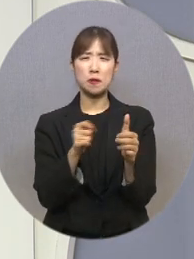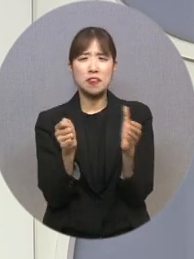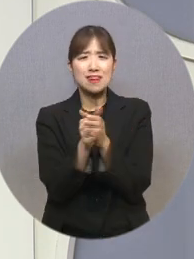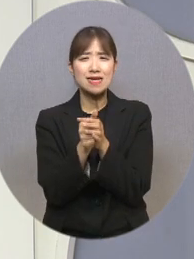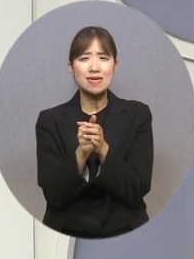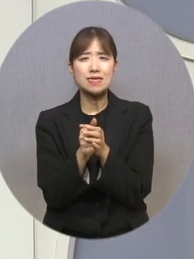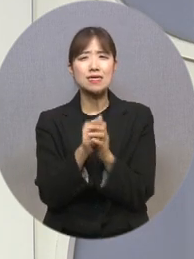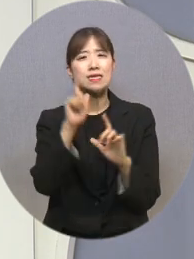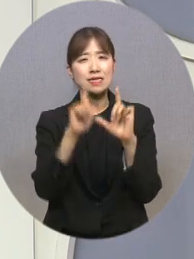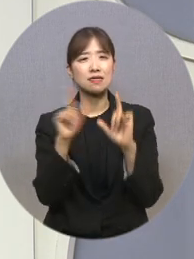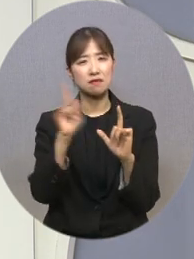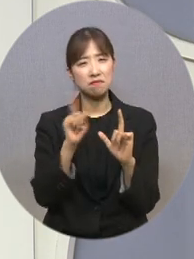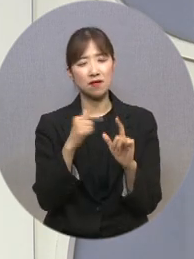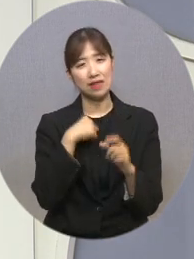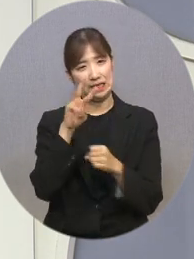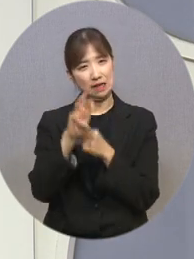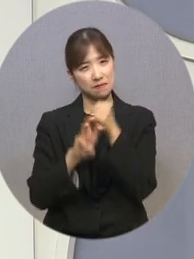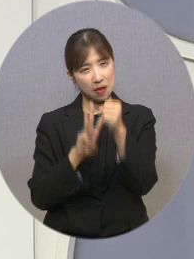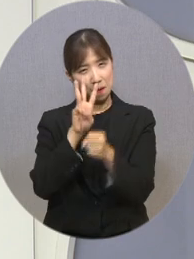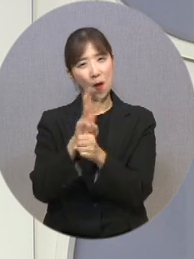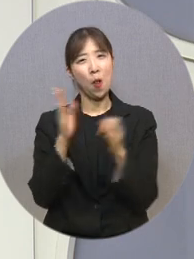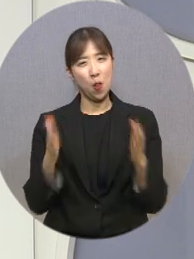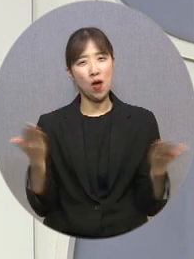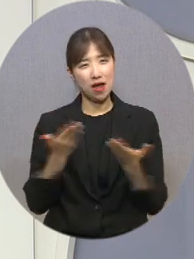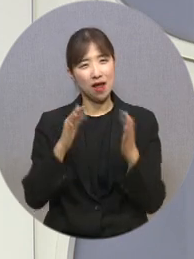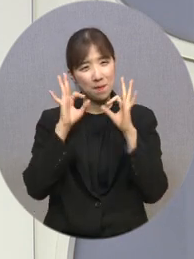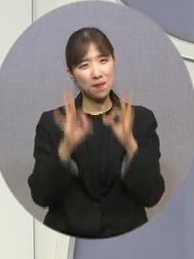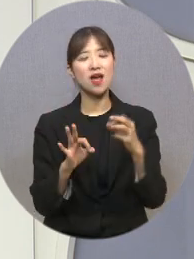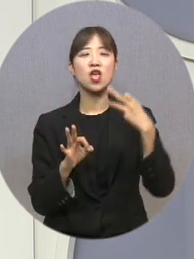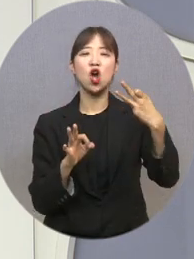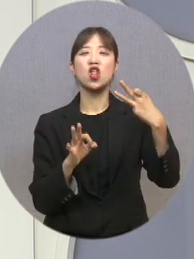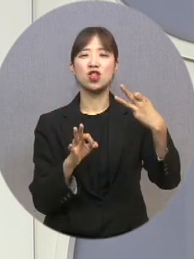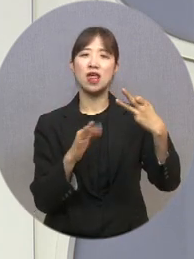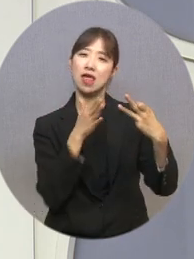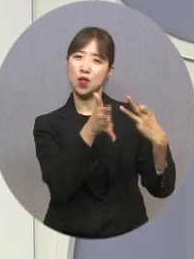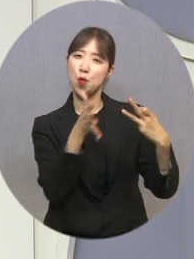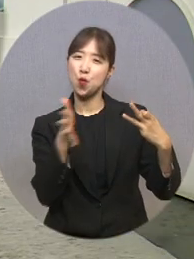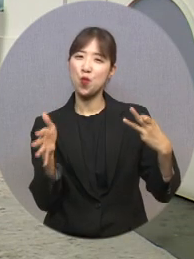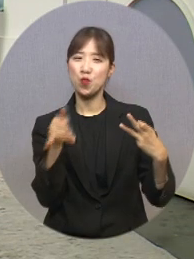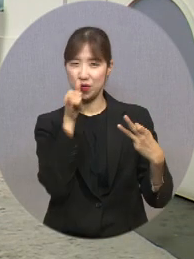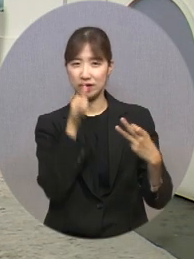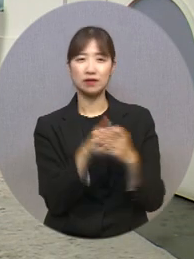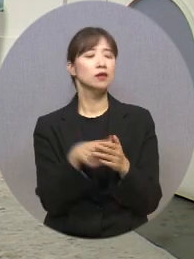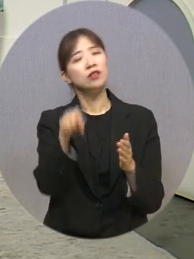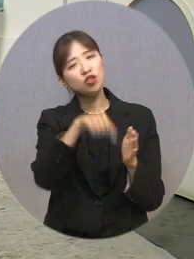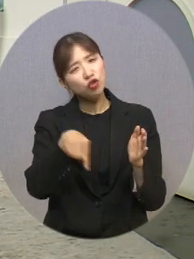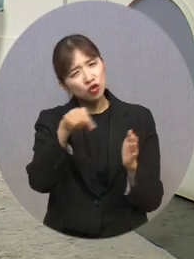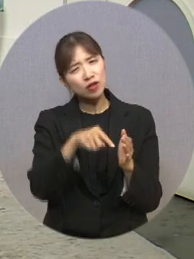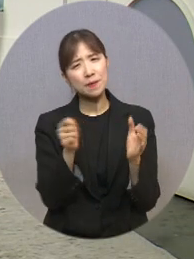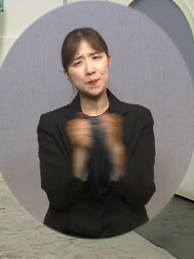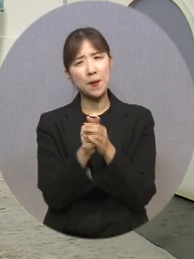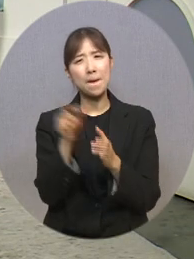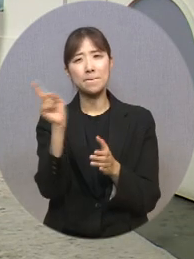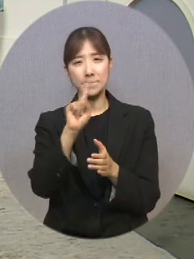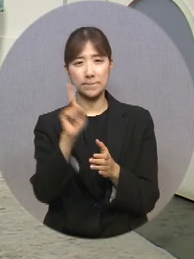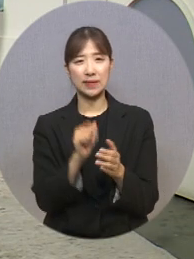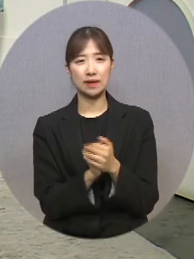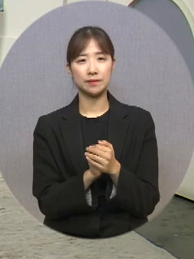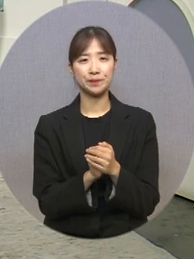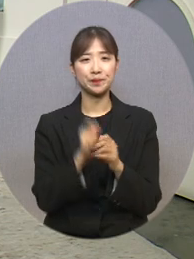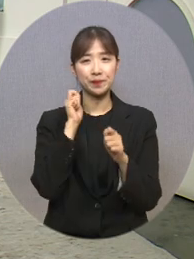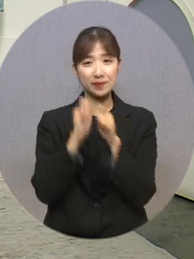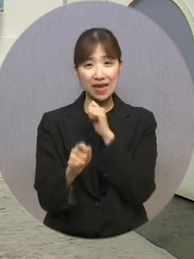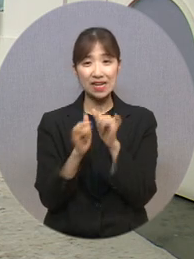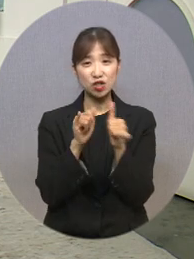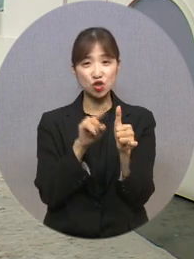제가 이제 33년 이 검사하면서 한 13가지 정도 얘기를 하고 있는데 그중에 이제 특징이 뭐냐면 그